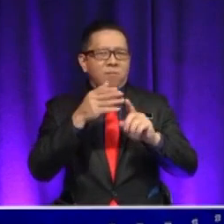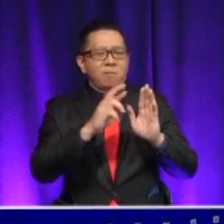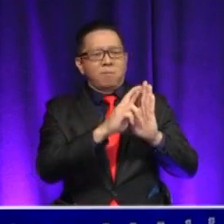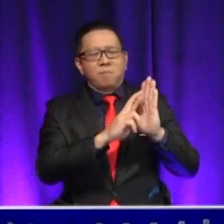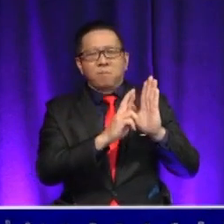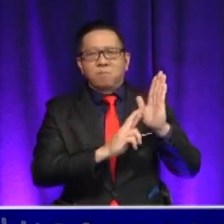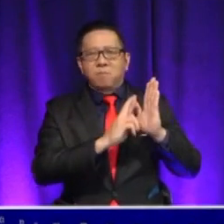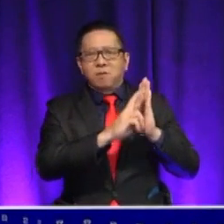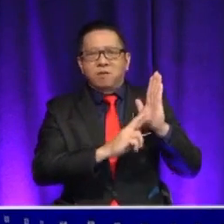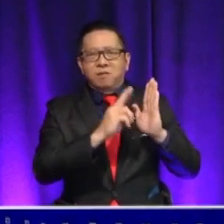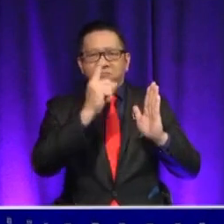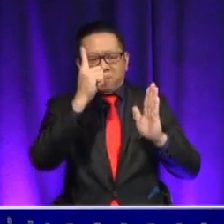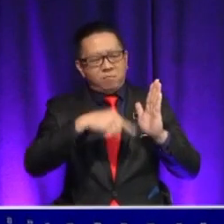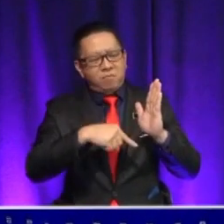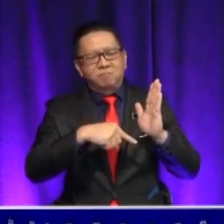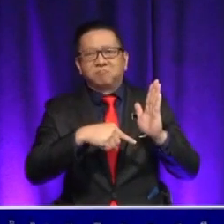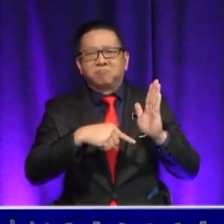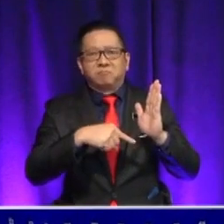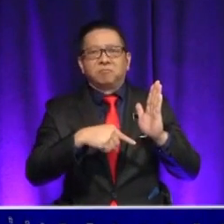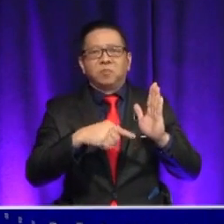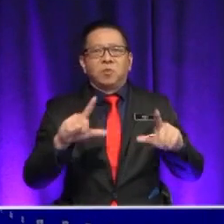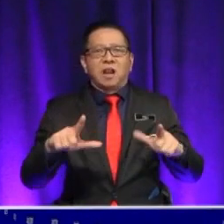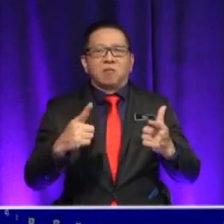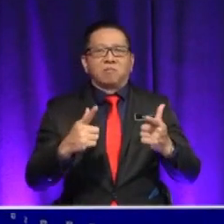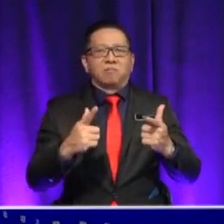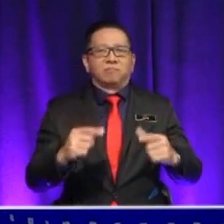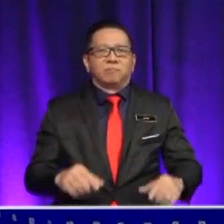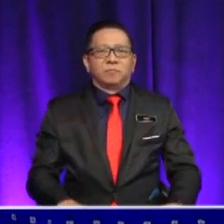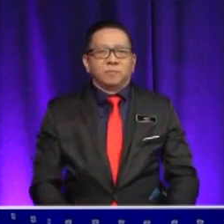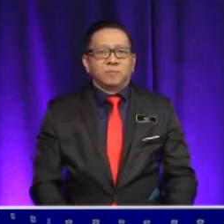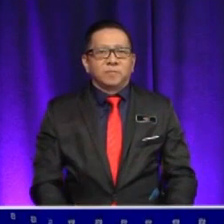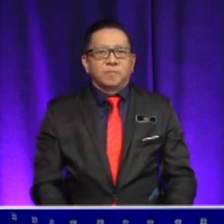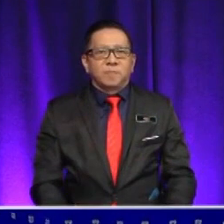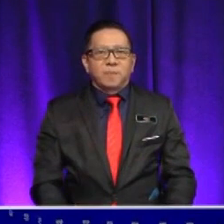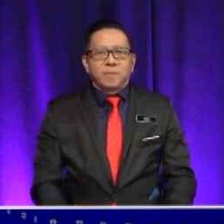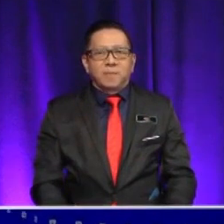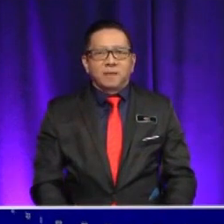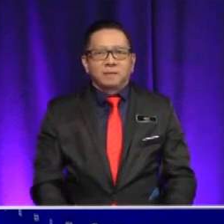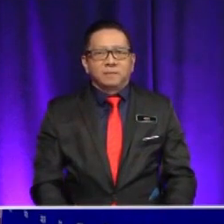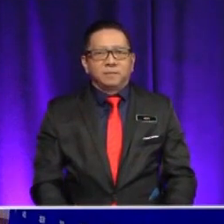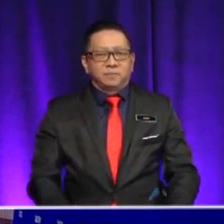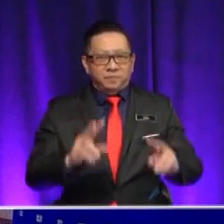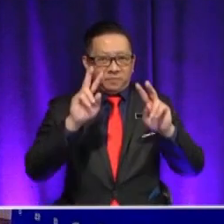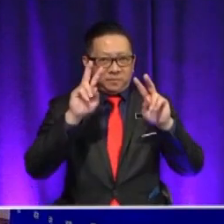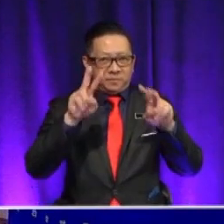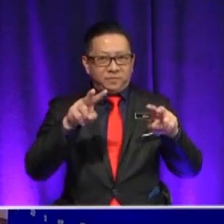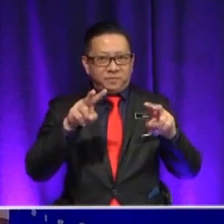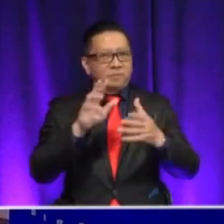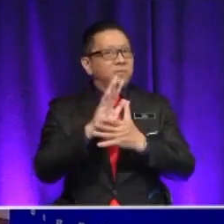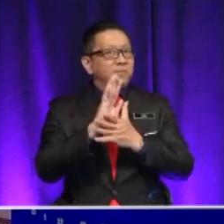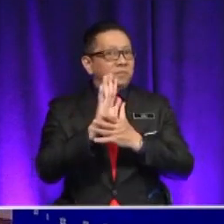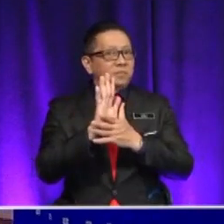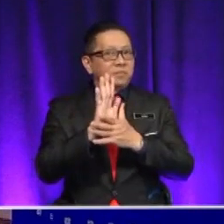lakukan, okey, dalam rukun negara. Jadi jom bersama dengan Cikgu Farah. Okey, kita lihat sekarang gambar